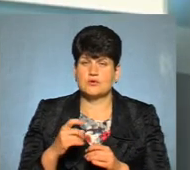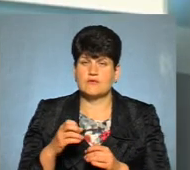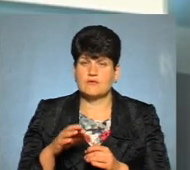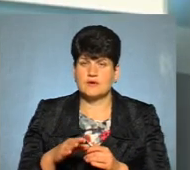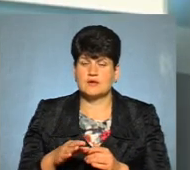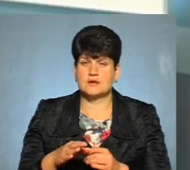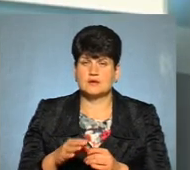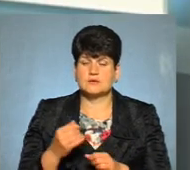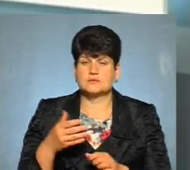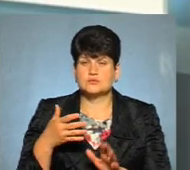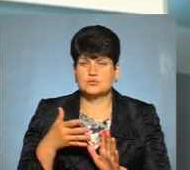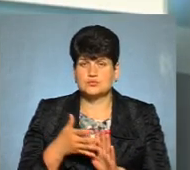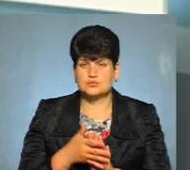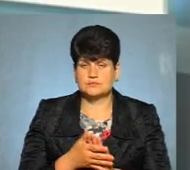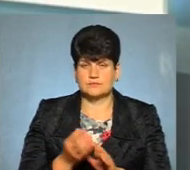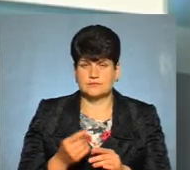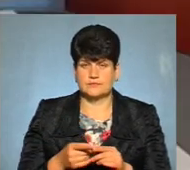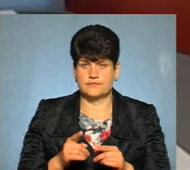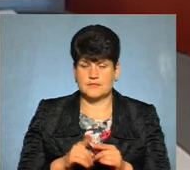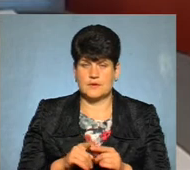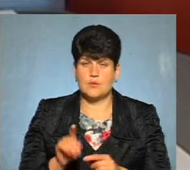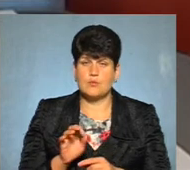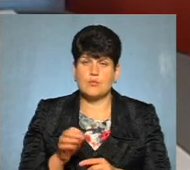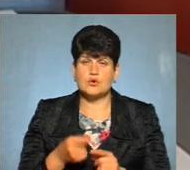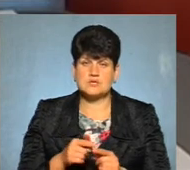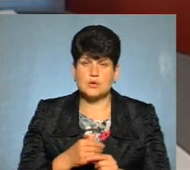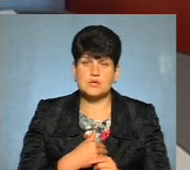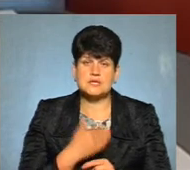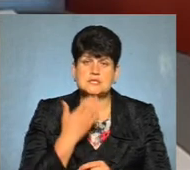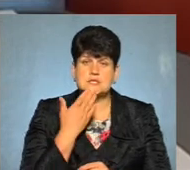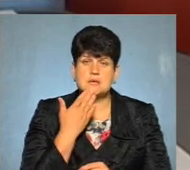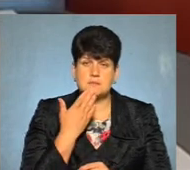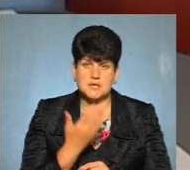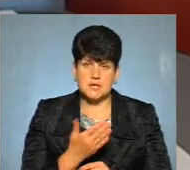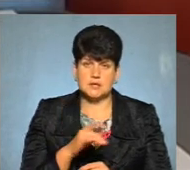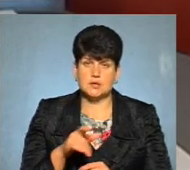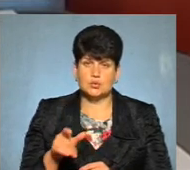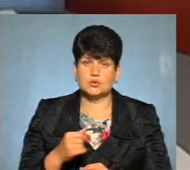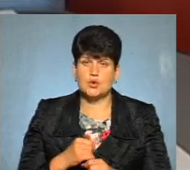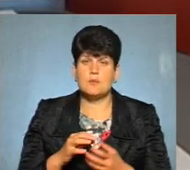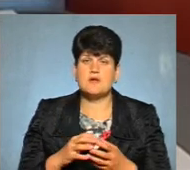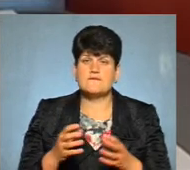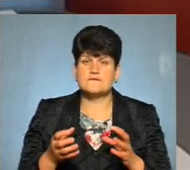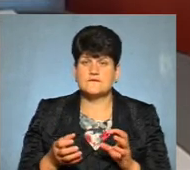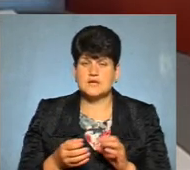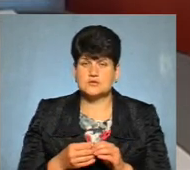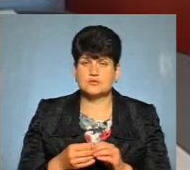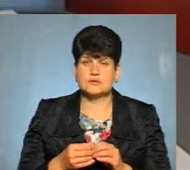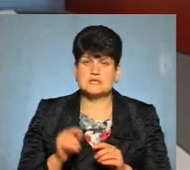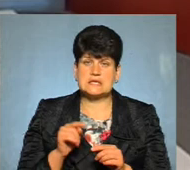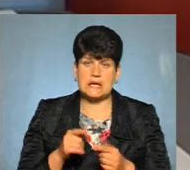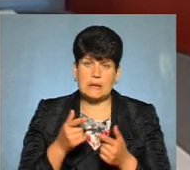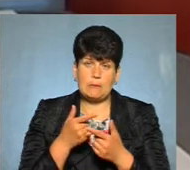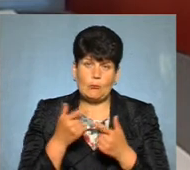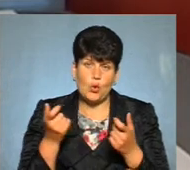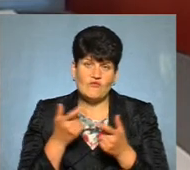ці уроки. Власне, про це хотіла вас запитати, оскільки, напевно, люди роблять трохи висновки із таких повідомлень,